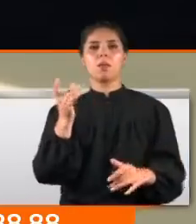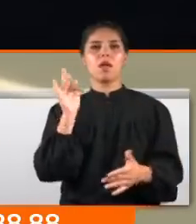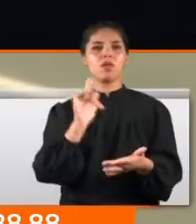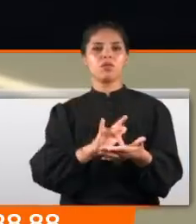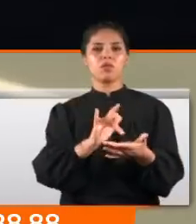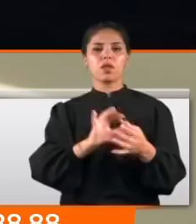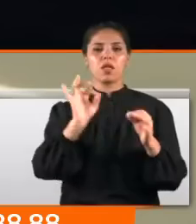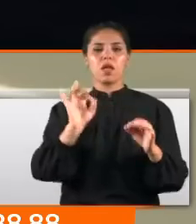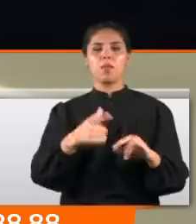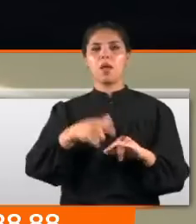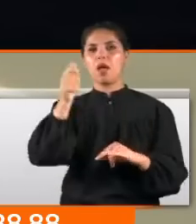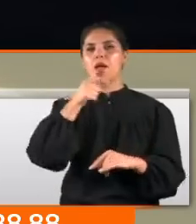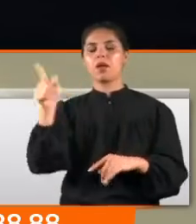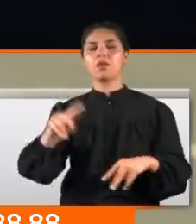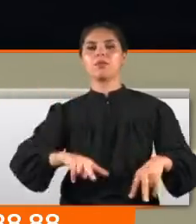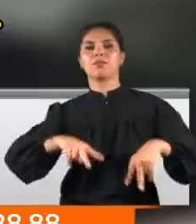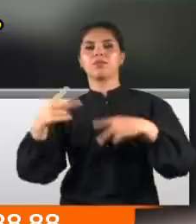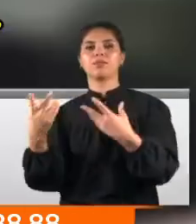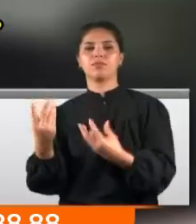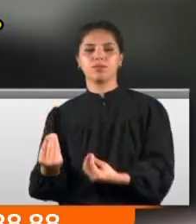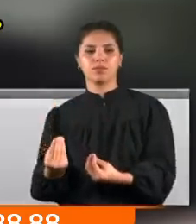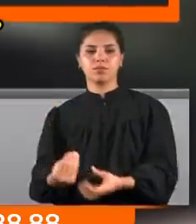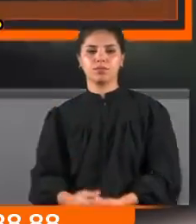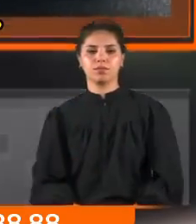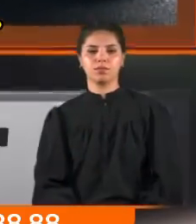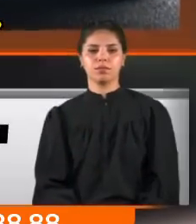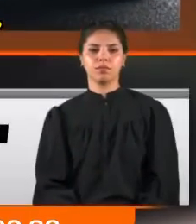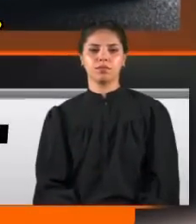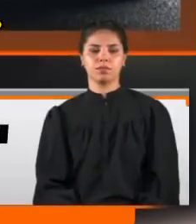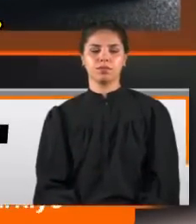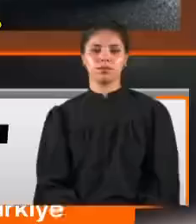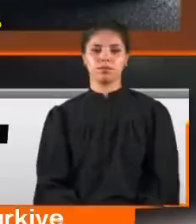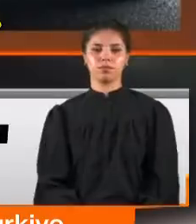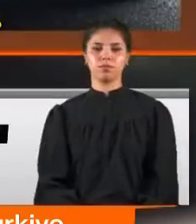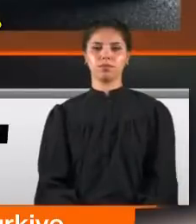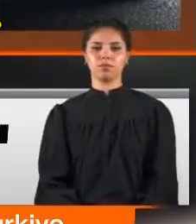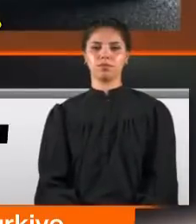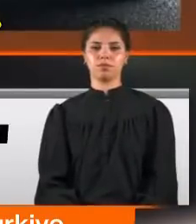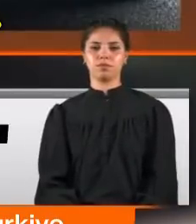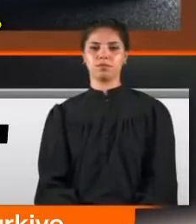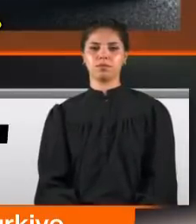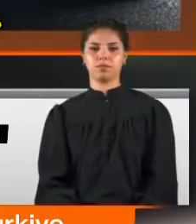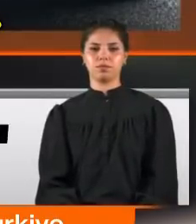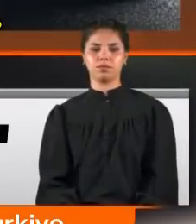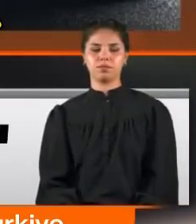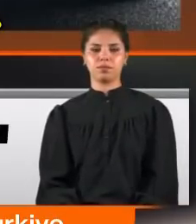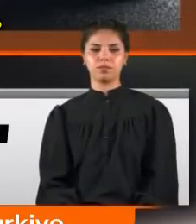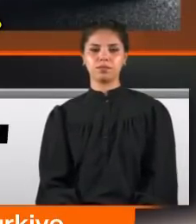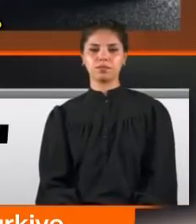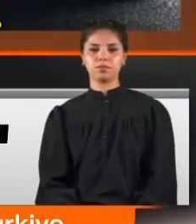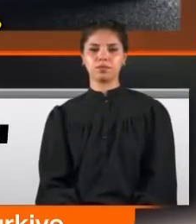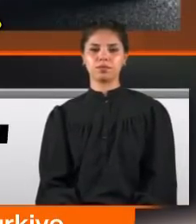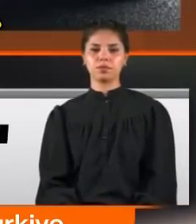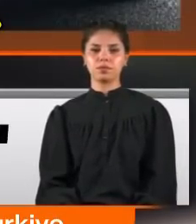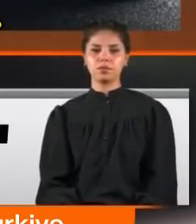cezaları Hakan Bilal Kutlualp'e geldi. Radarlara yakalanmakta, hız radarlarına. Velhasıl bir